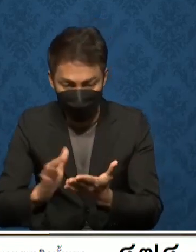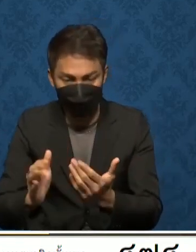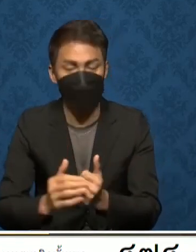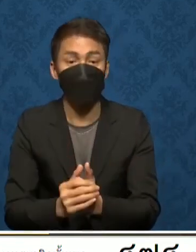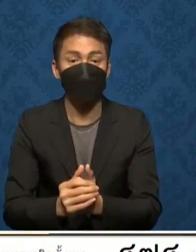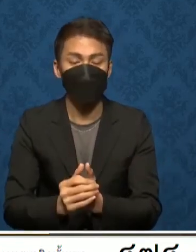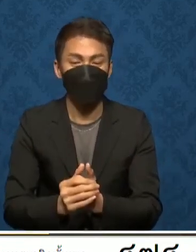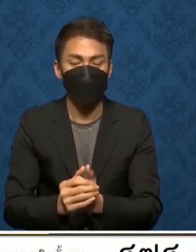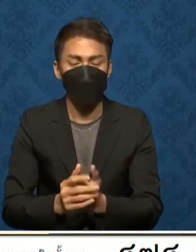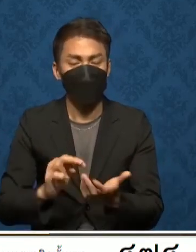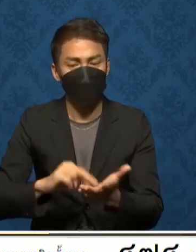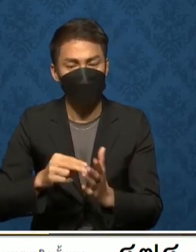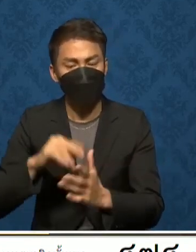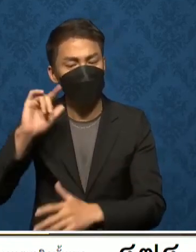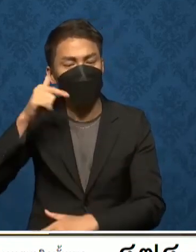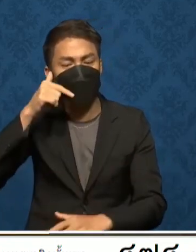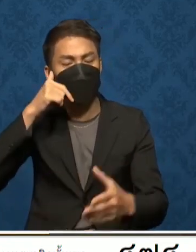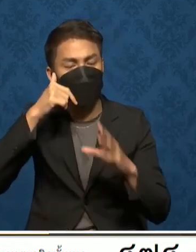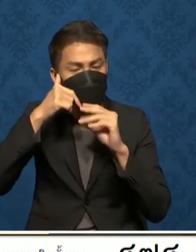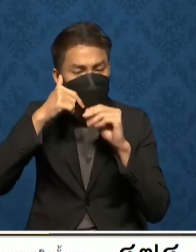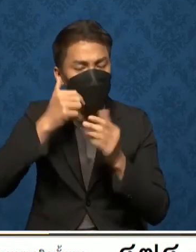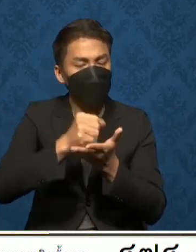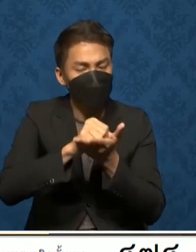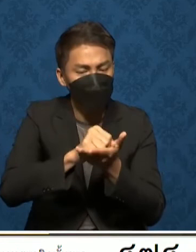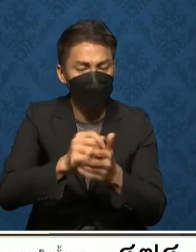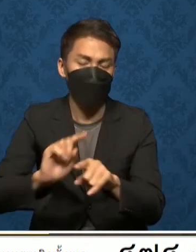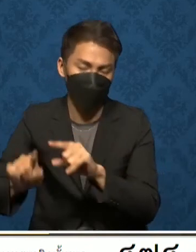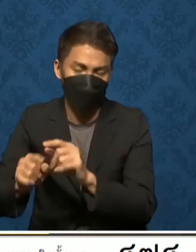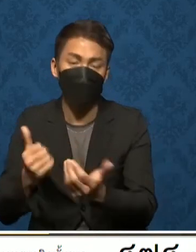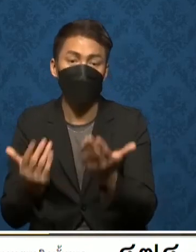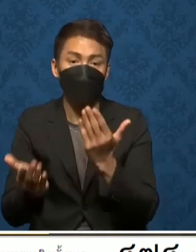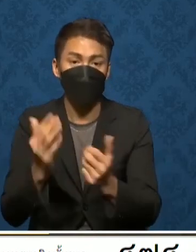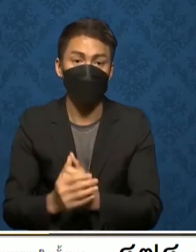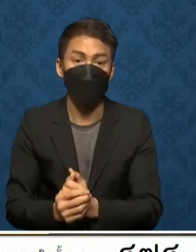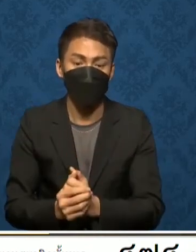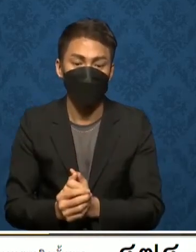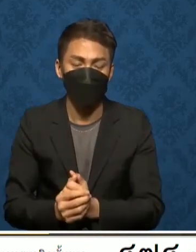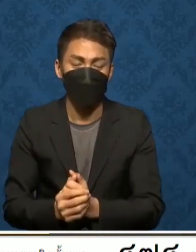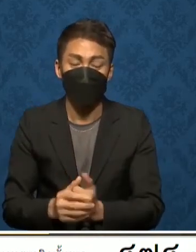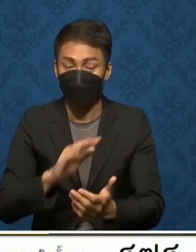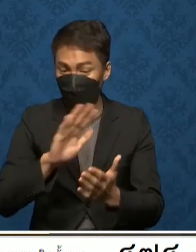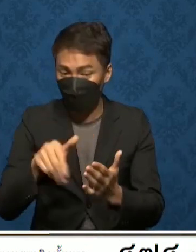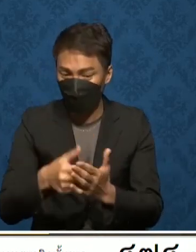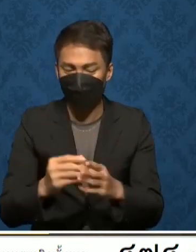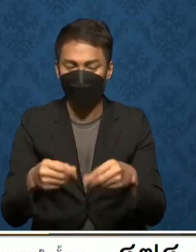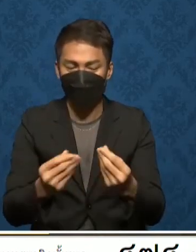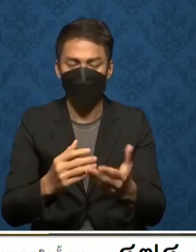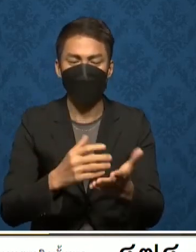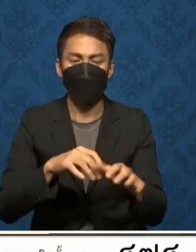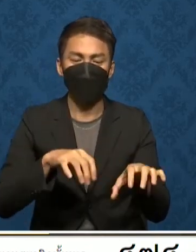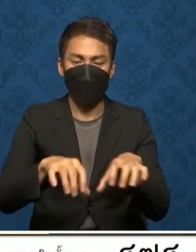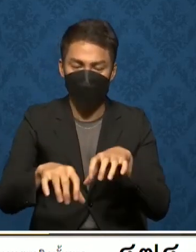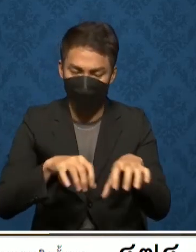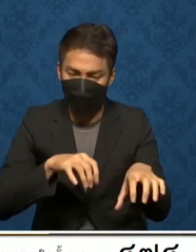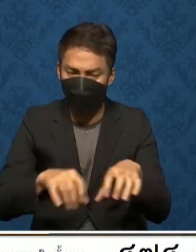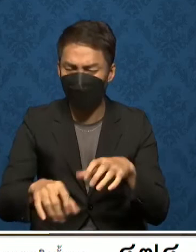ความสะดวกลูกค้าสัมพันธ์ของกองทุนกยศให้เป็นการบริหารจัดการที่เข้ากับยุคสมัย